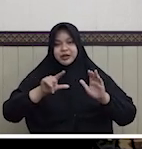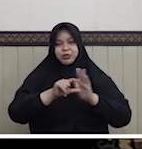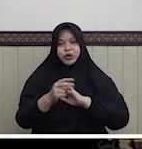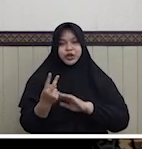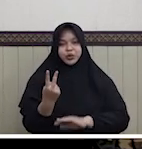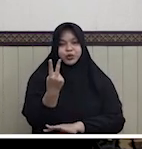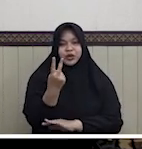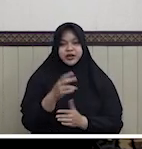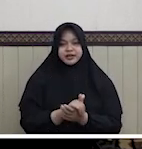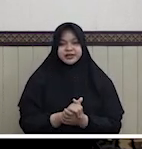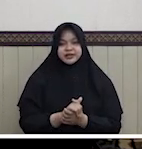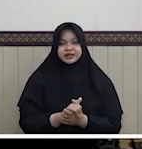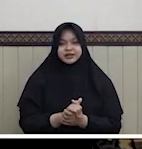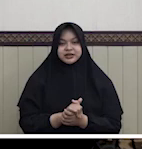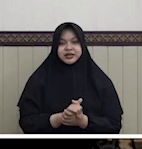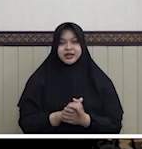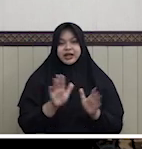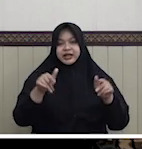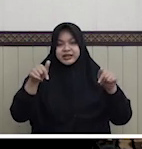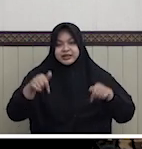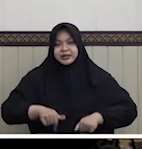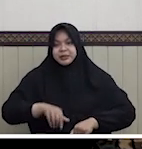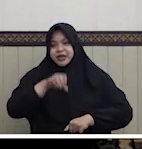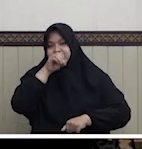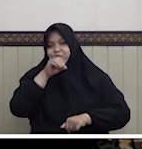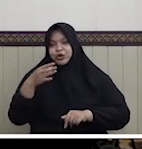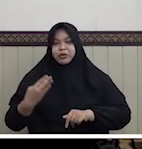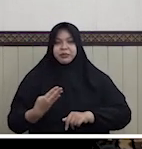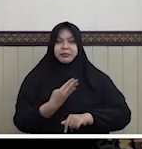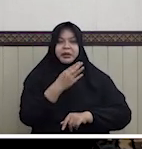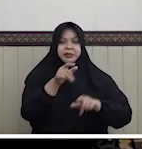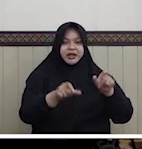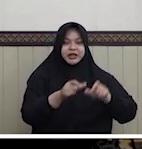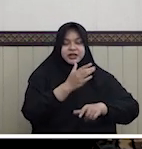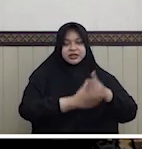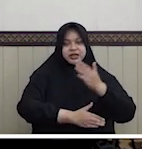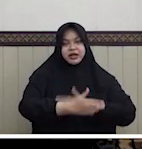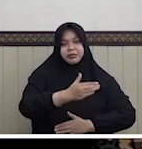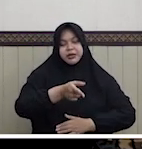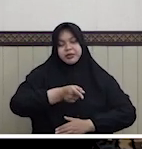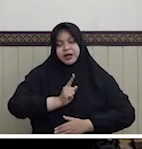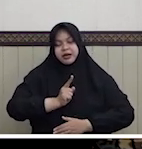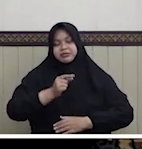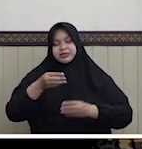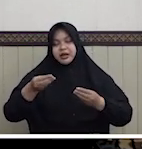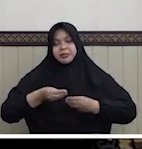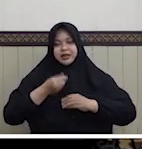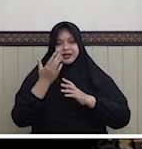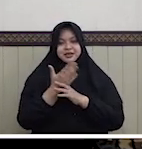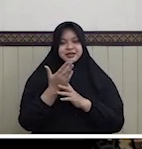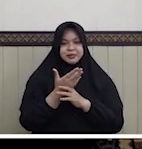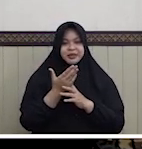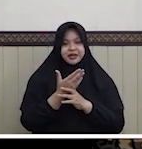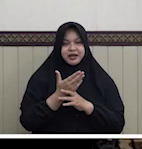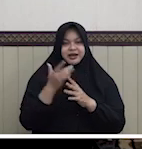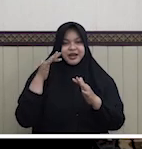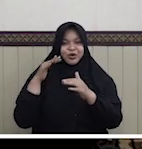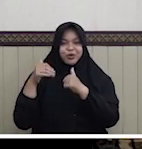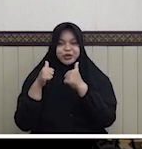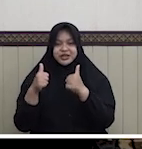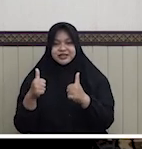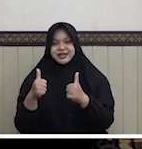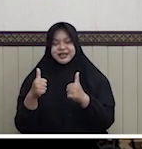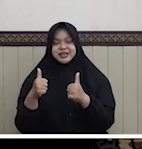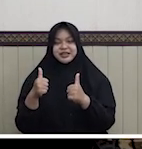poin2 disini menyatakan bahwa korban penyandang disabilitas berhak mendapat aksesibilitas dan akomodasi